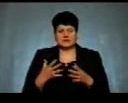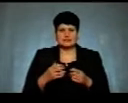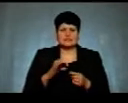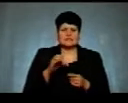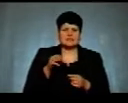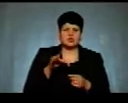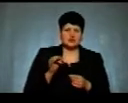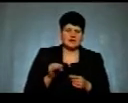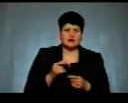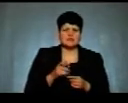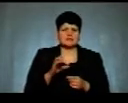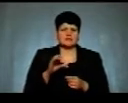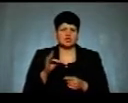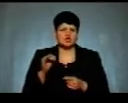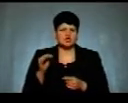сержант, офіцер,